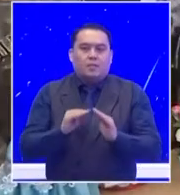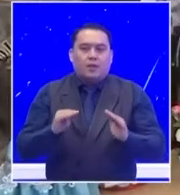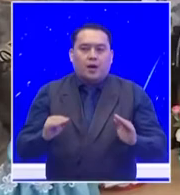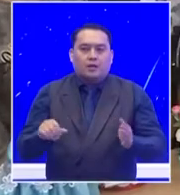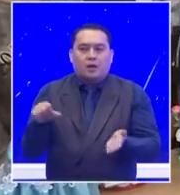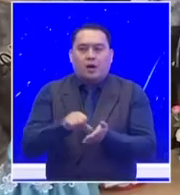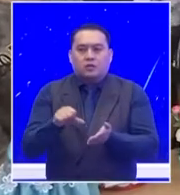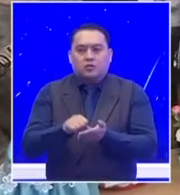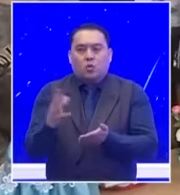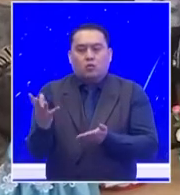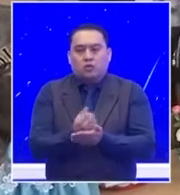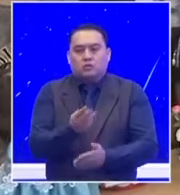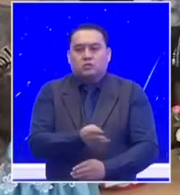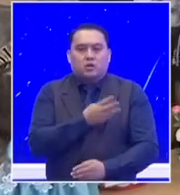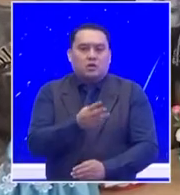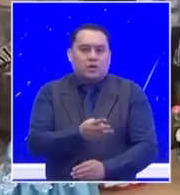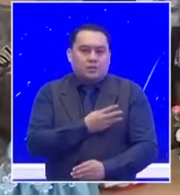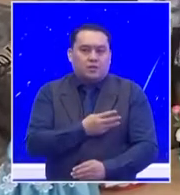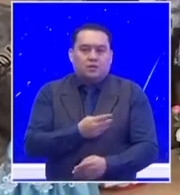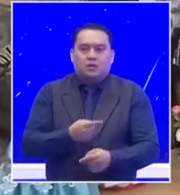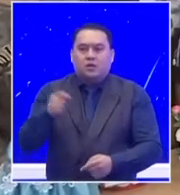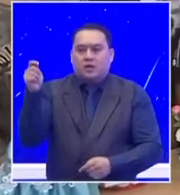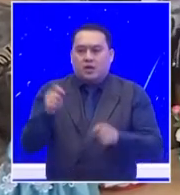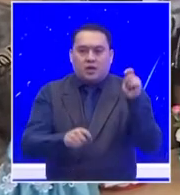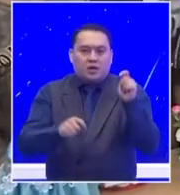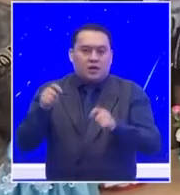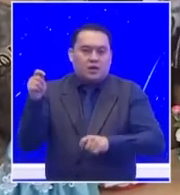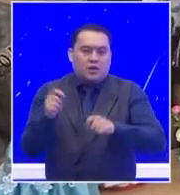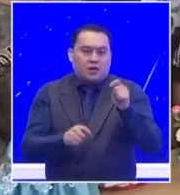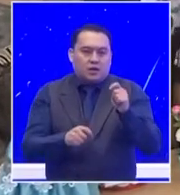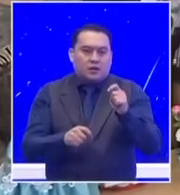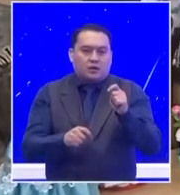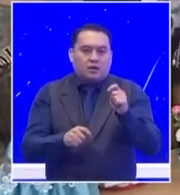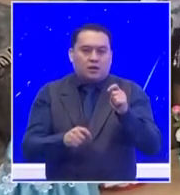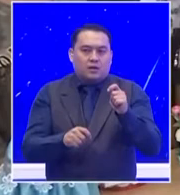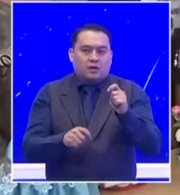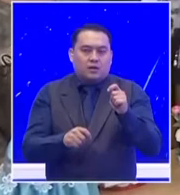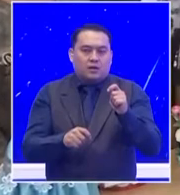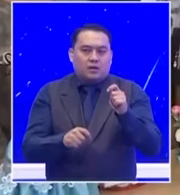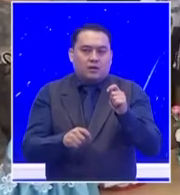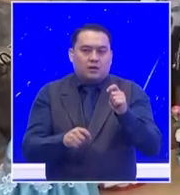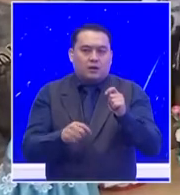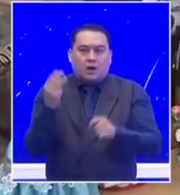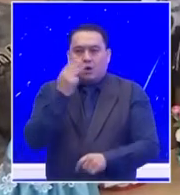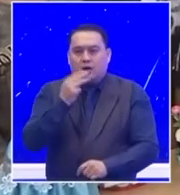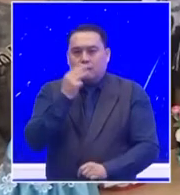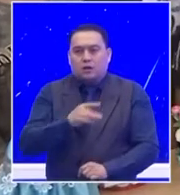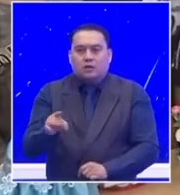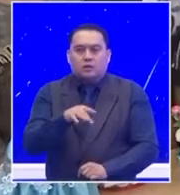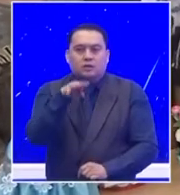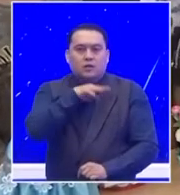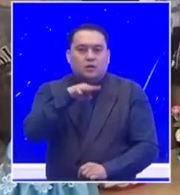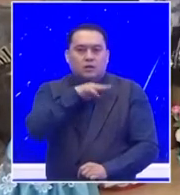қатысушыларға сәттілік тілейміз. Өйткені балалар жан-жақтан келуде, осы Қаратал ауданынан,